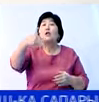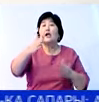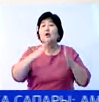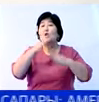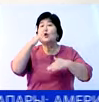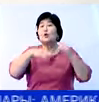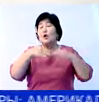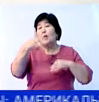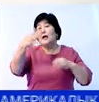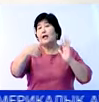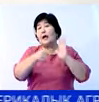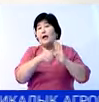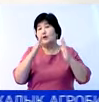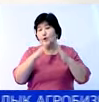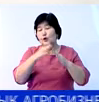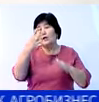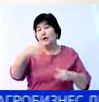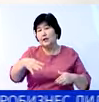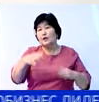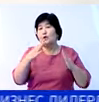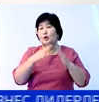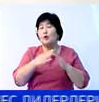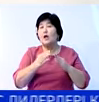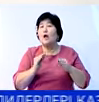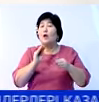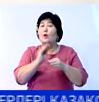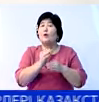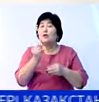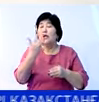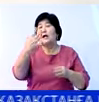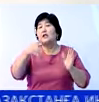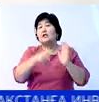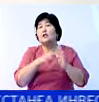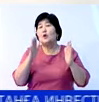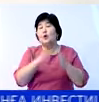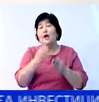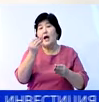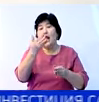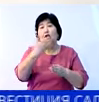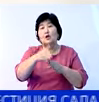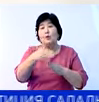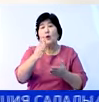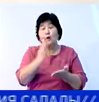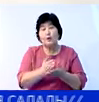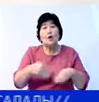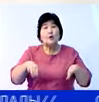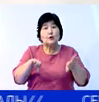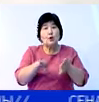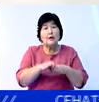салуға 46-шы үйді 40-шы қоса қаржыландыруға 47-ші үйлерге қаржы бөлініп отыр. Сонымен